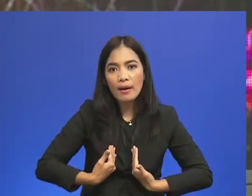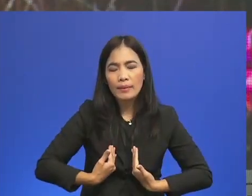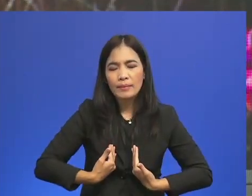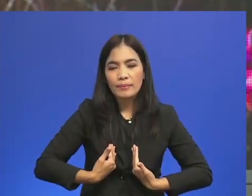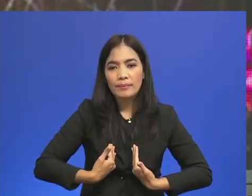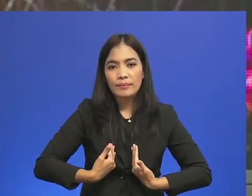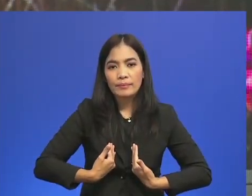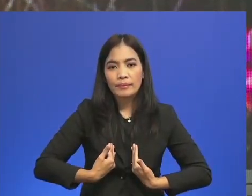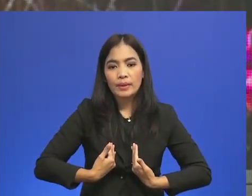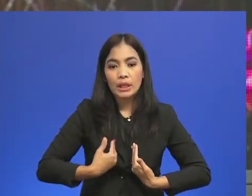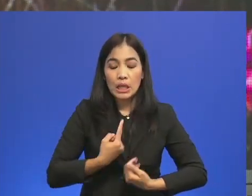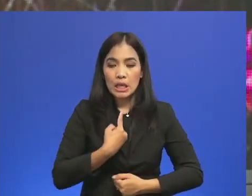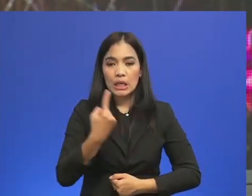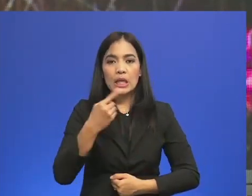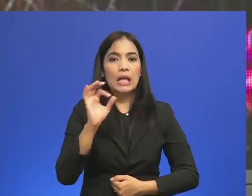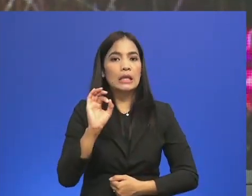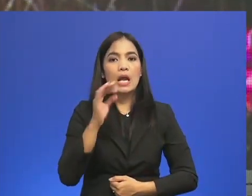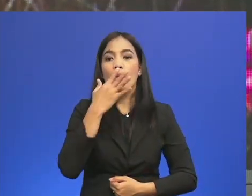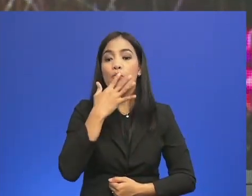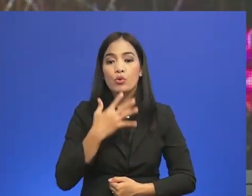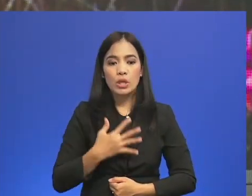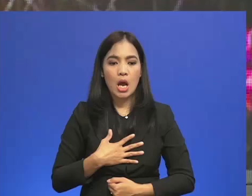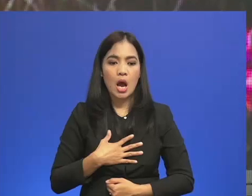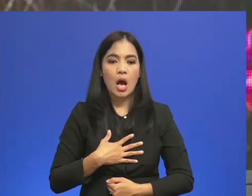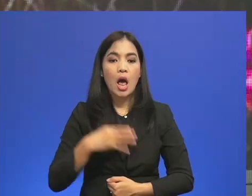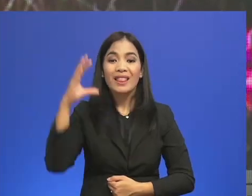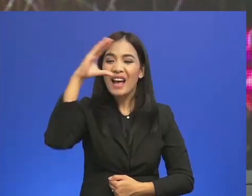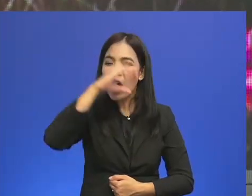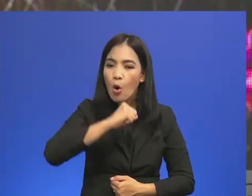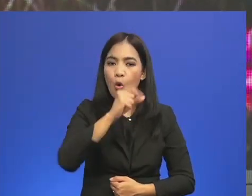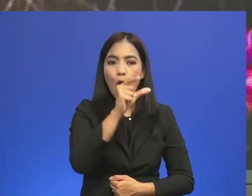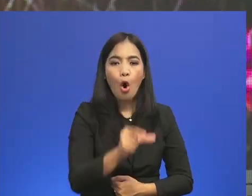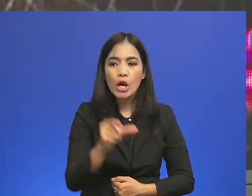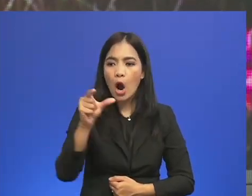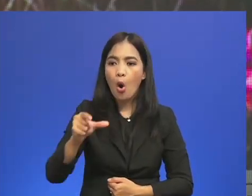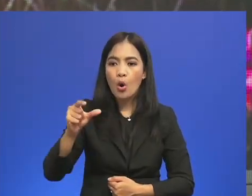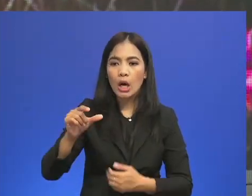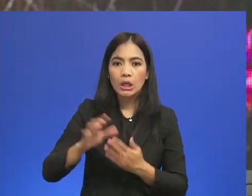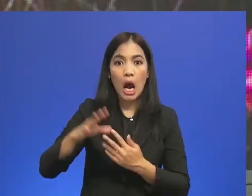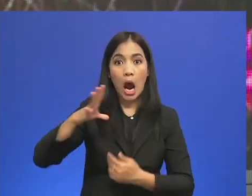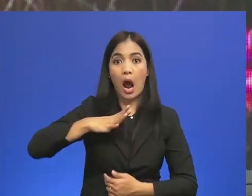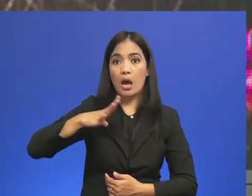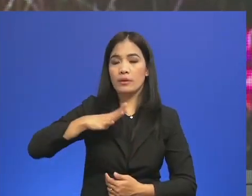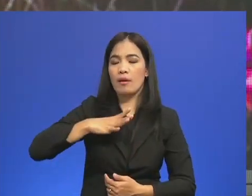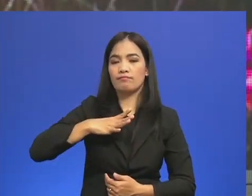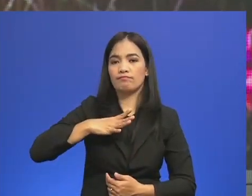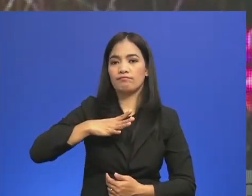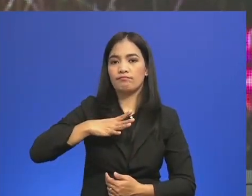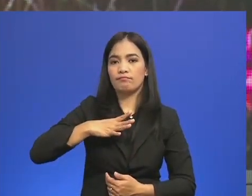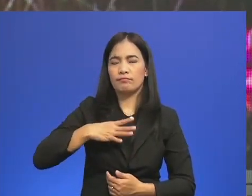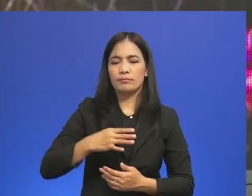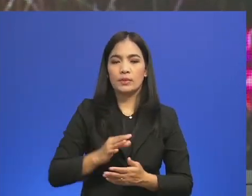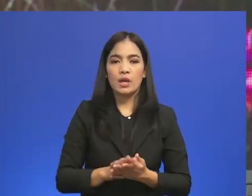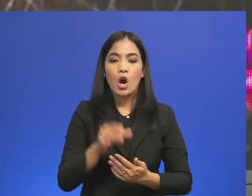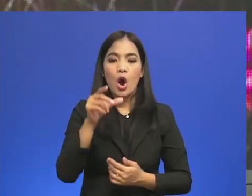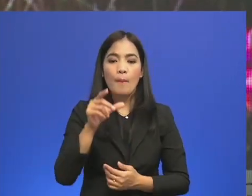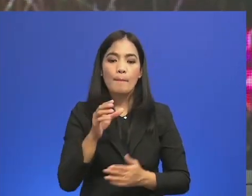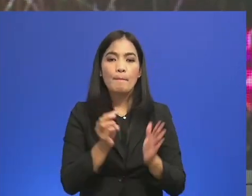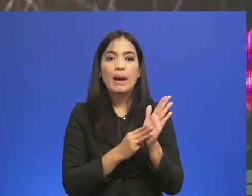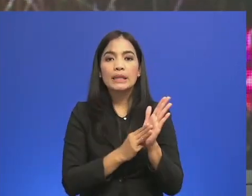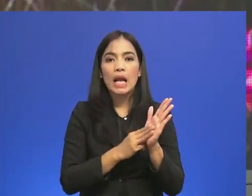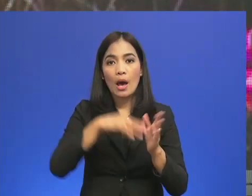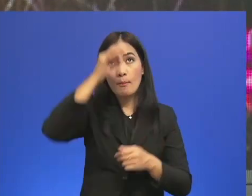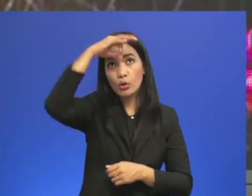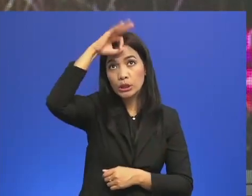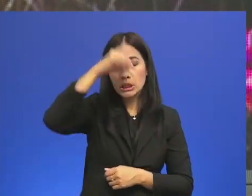kita juga tidak memiliki kenalan orang hebat, Pokoknya kalau urusan polisi, urusan